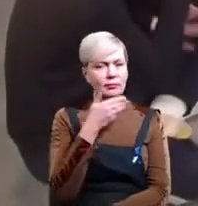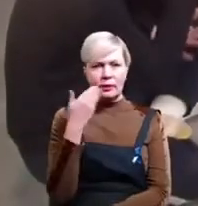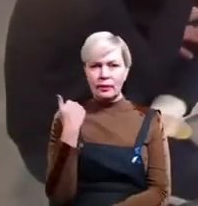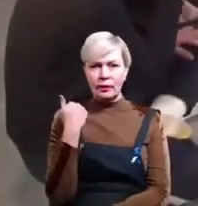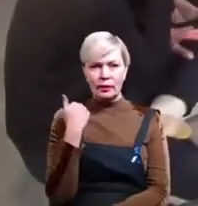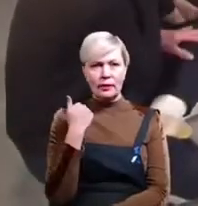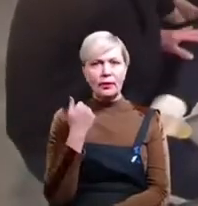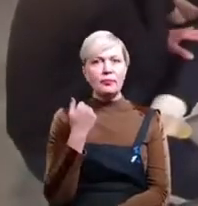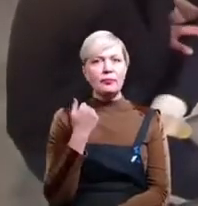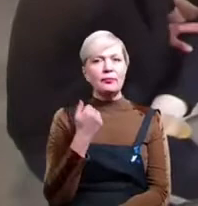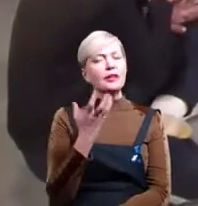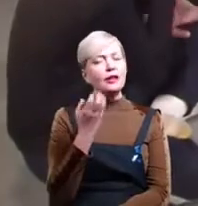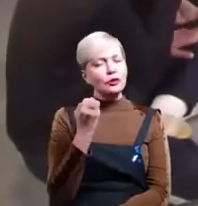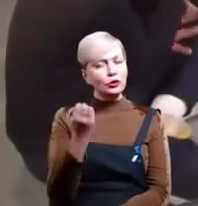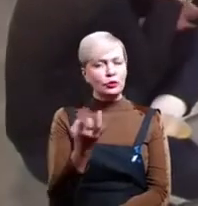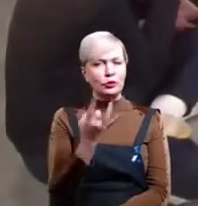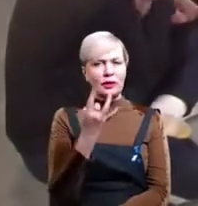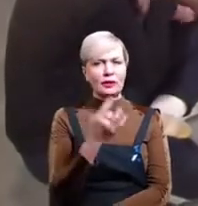еще разочек.